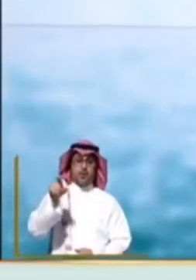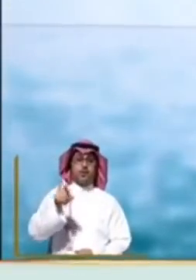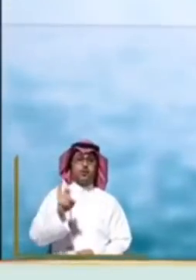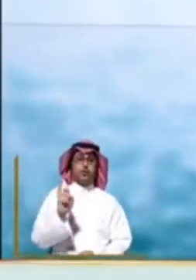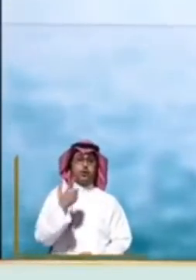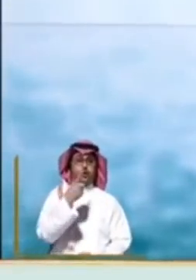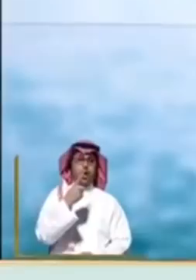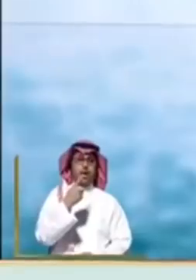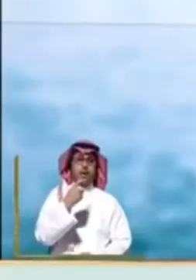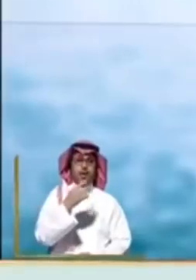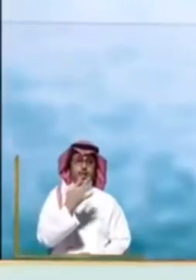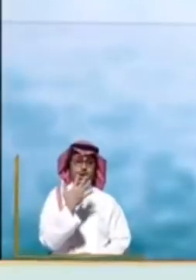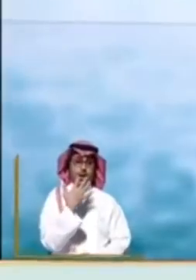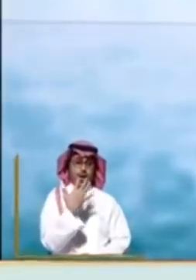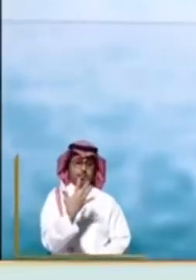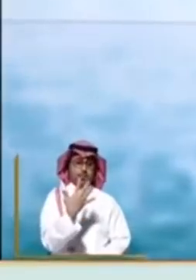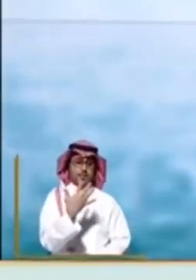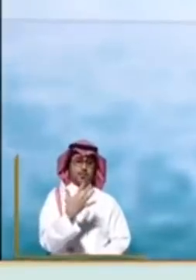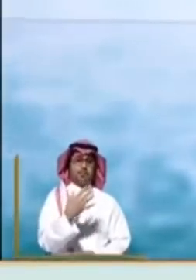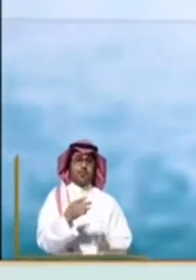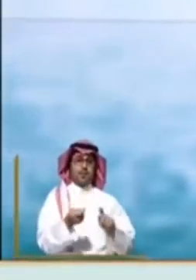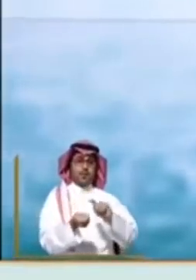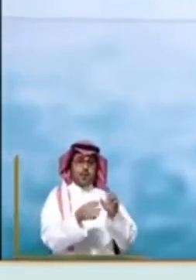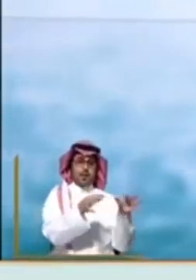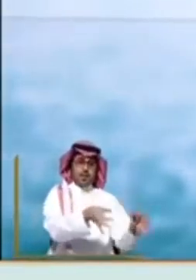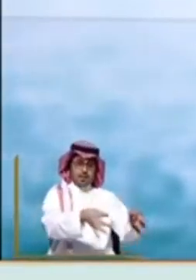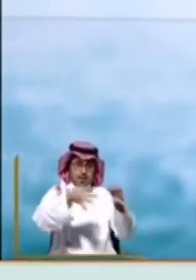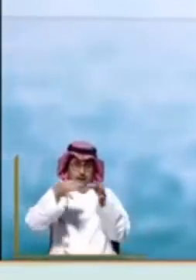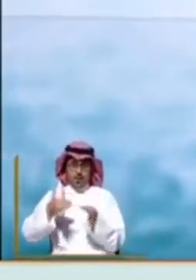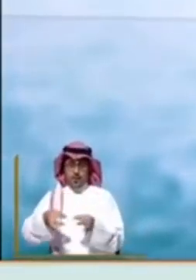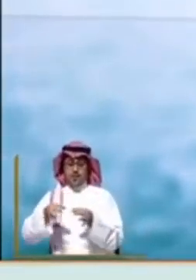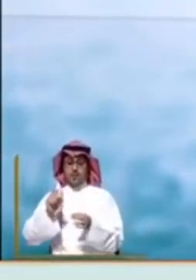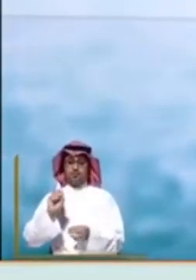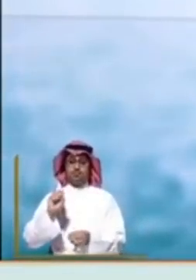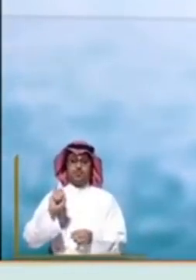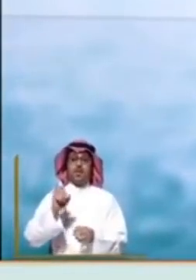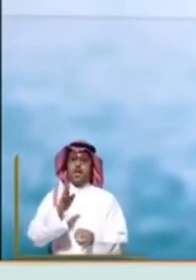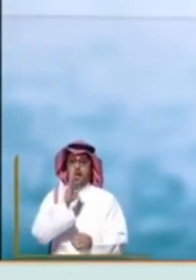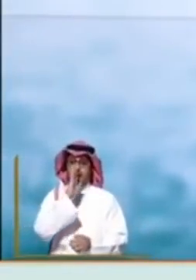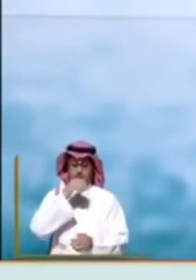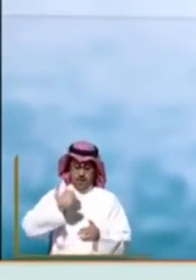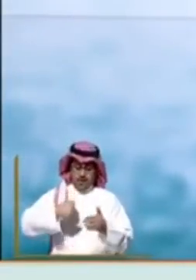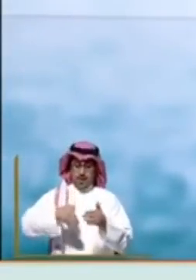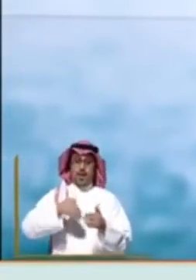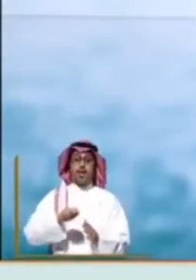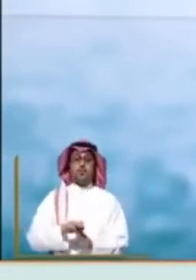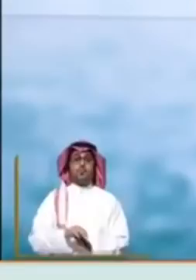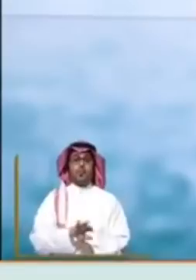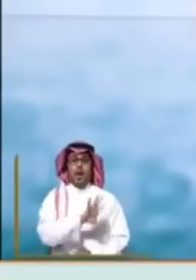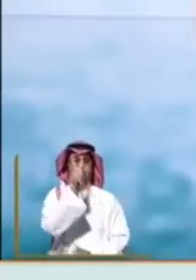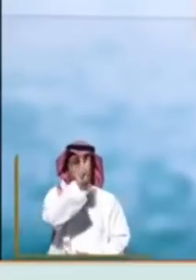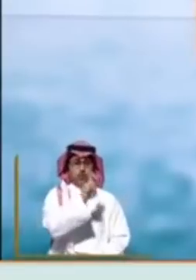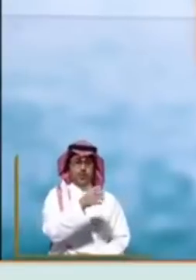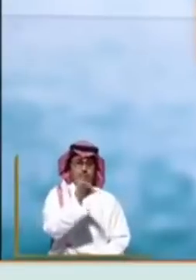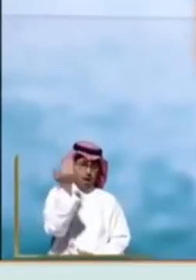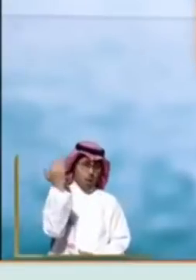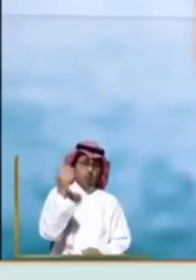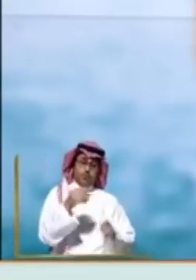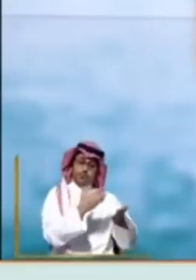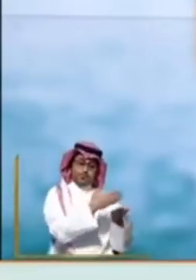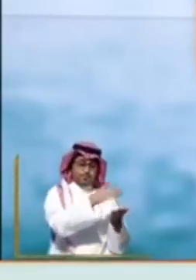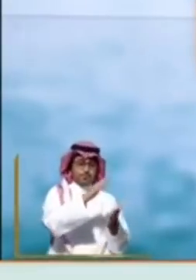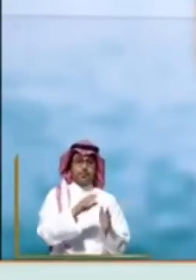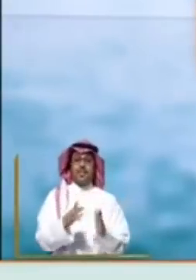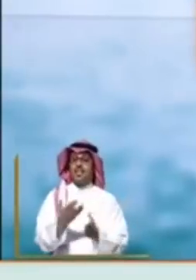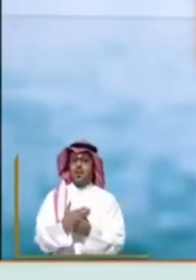مايو يوم الاثنين المقبل بدلا من موعد الصرف المعتاد الذي يوافق 25 من كل شهر ميلادي،